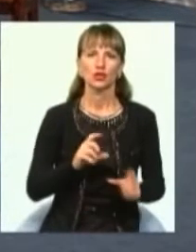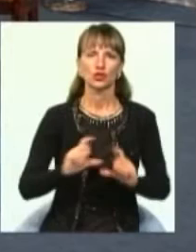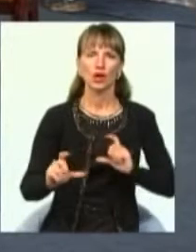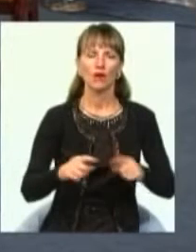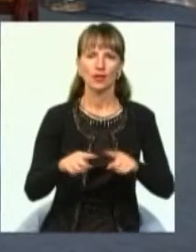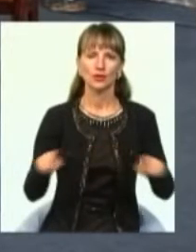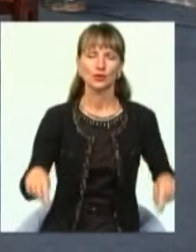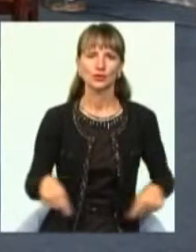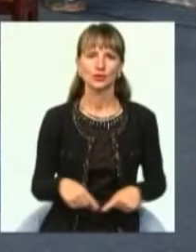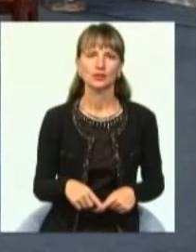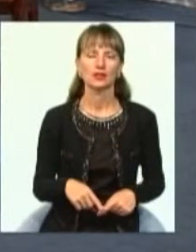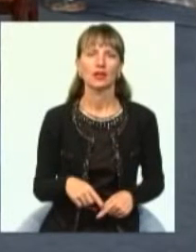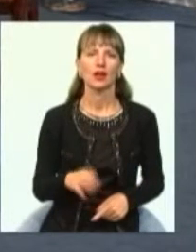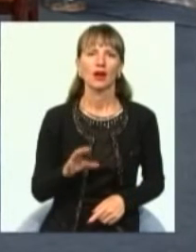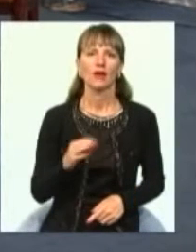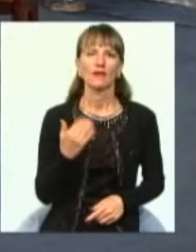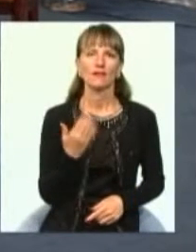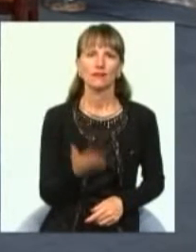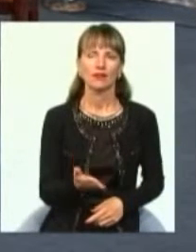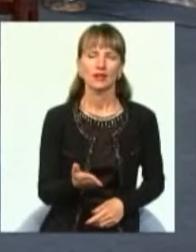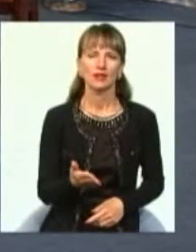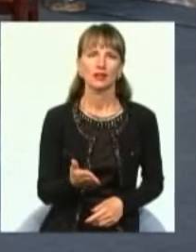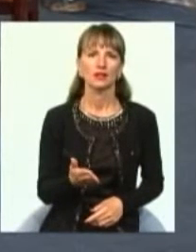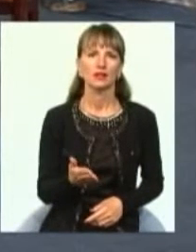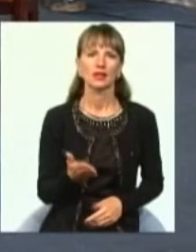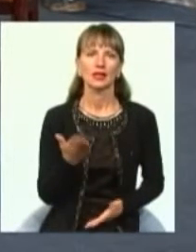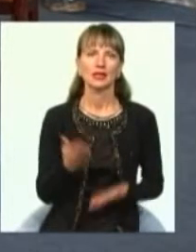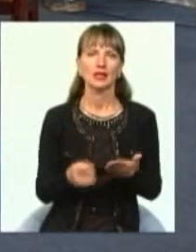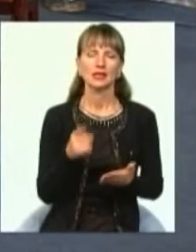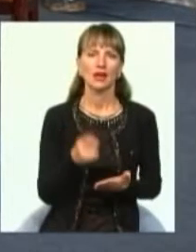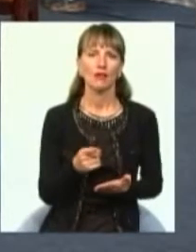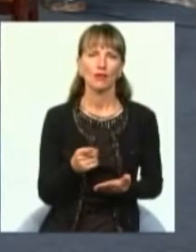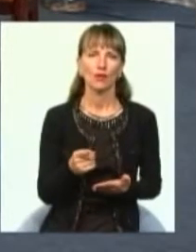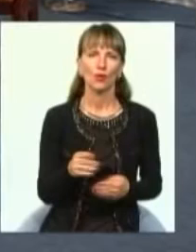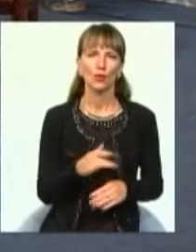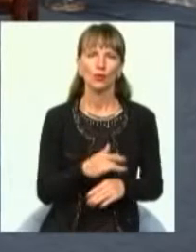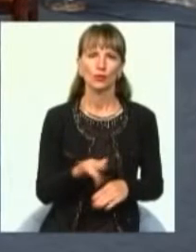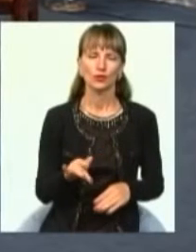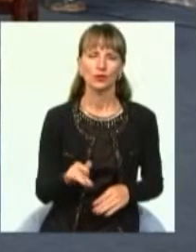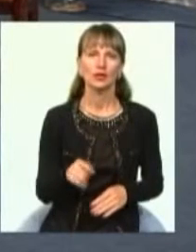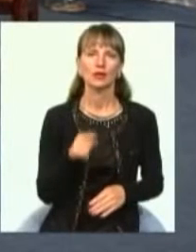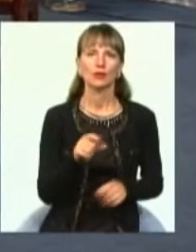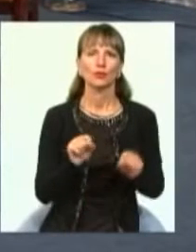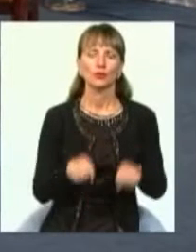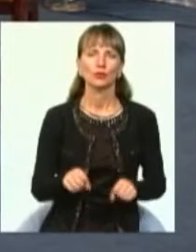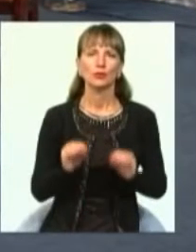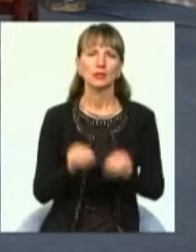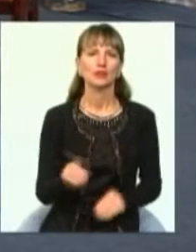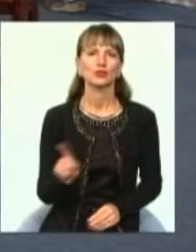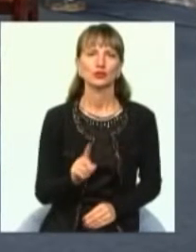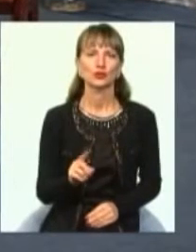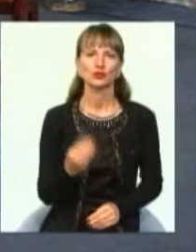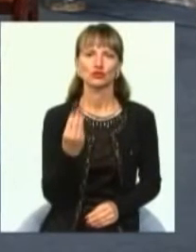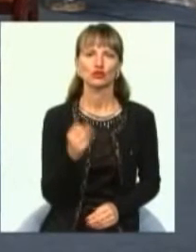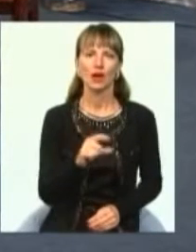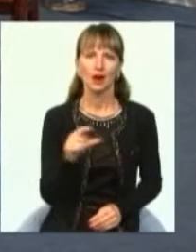Король відіграє роль на шаховій дошці, якщо його вб'ють, то... Його навіть не вб'ють, йому можуть поставити що? Шах